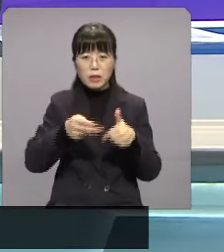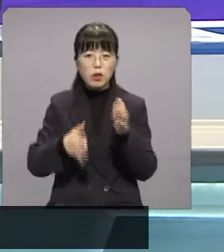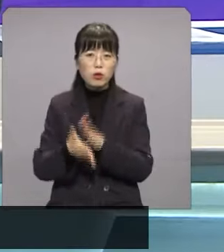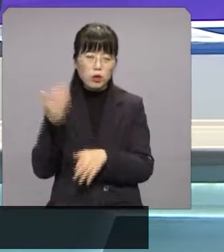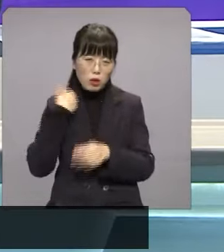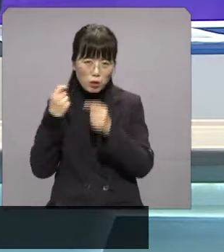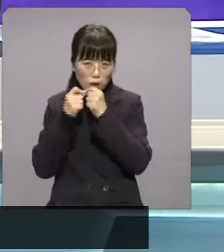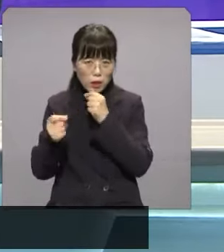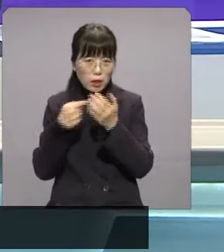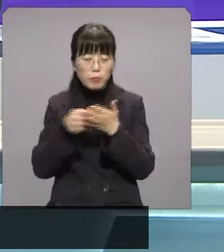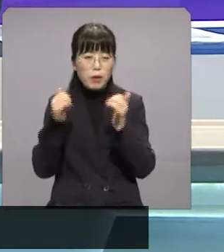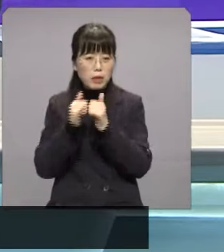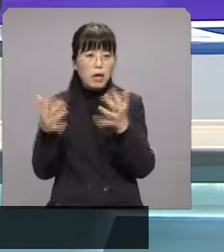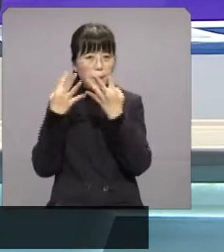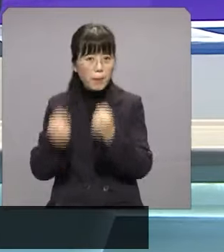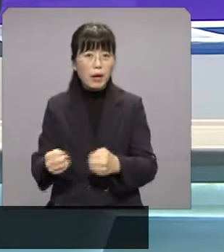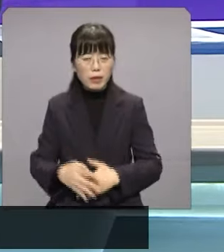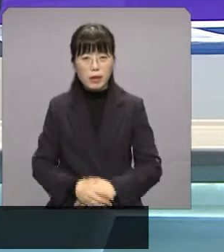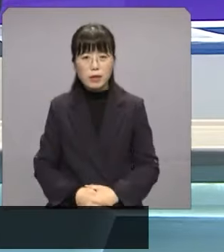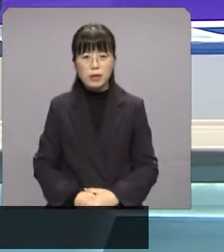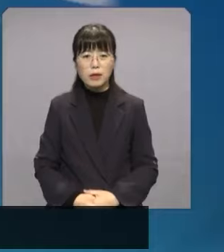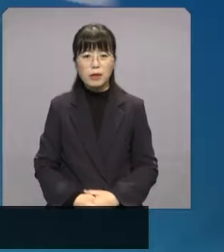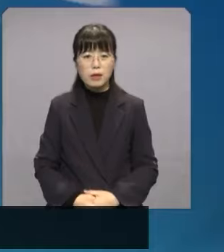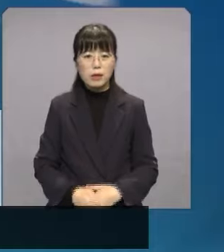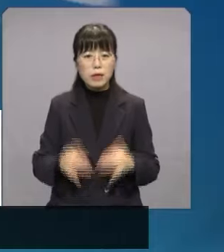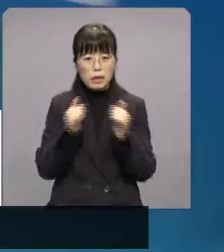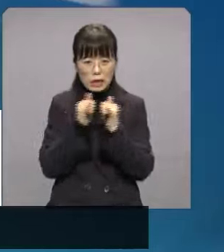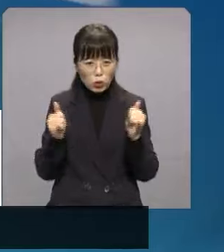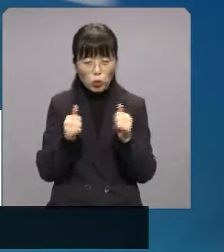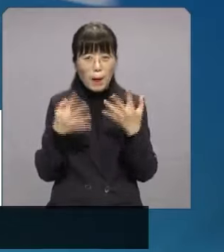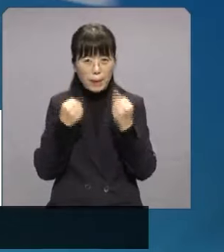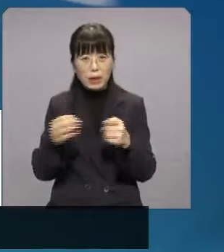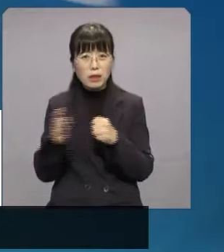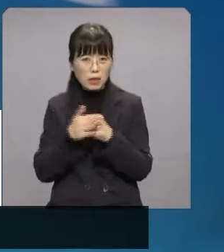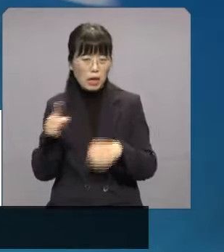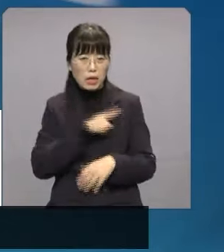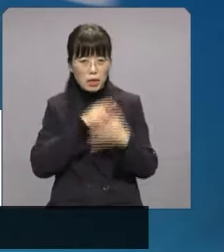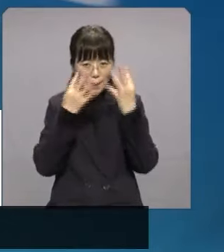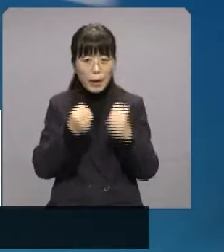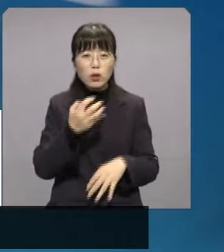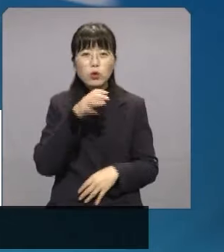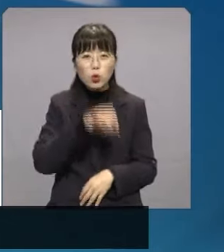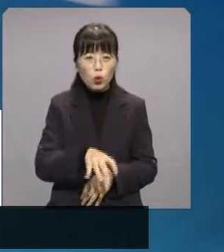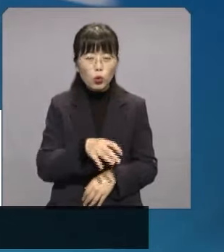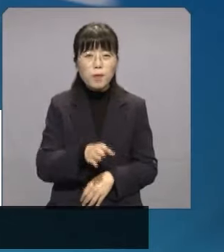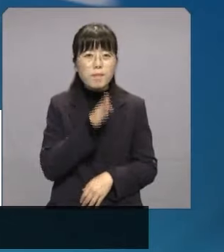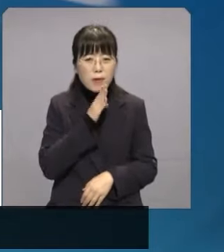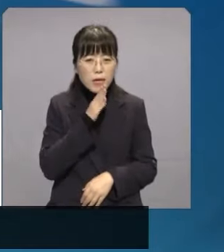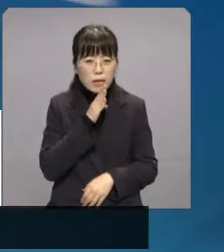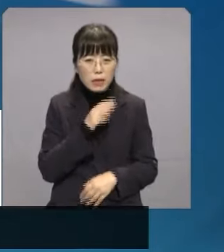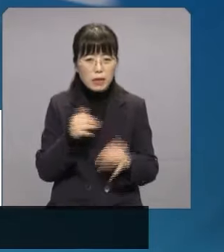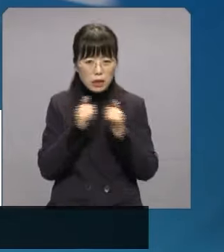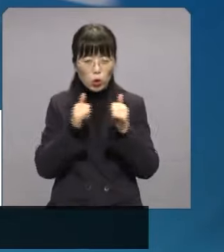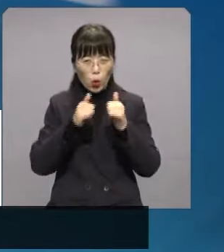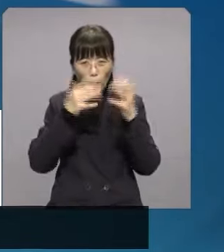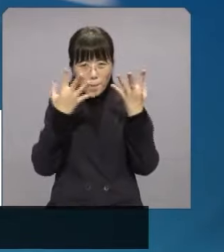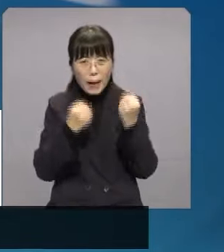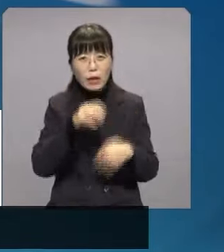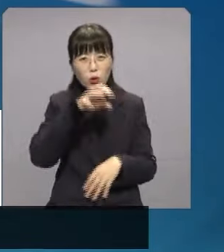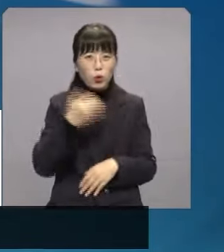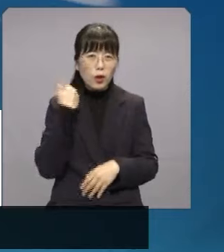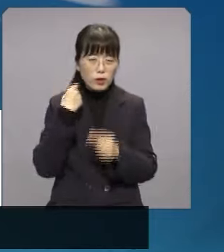전세 사기 피해자가 상당하더라고요, 더. 일단 인구가 많기 때문에 가장 많은 곳은 사실상 인구가 많은 곳에 전세 사기가 많다고